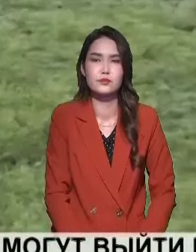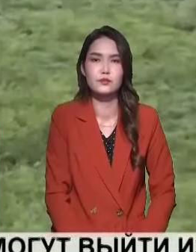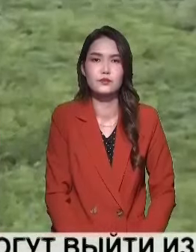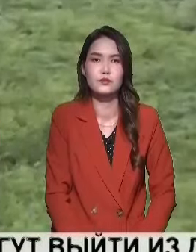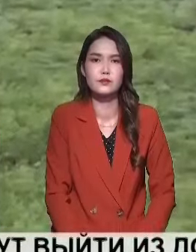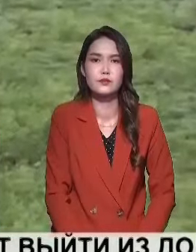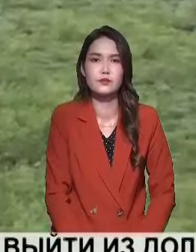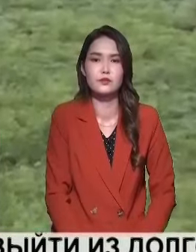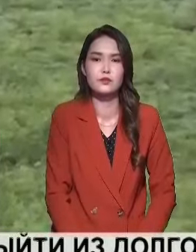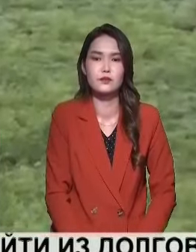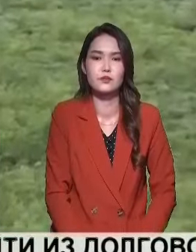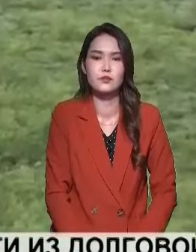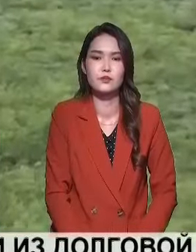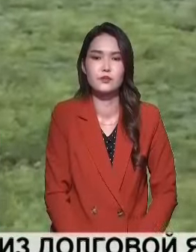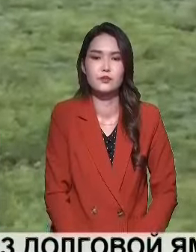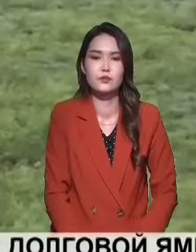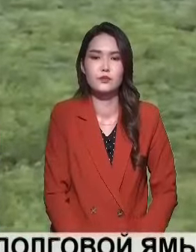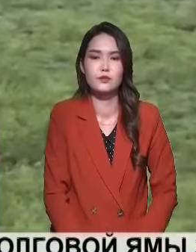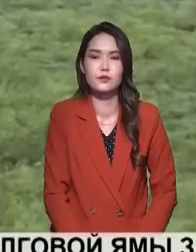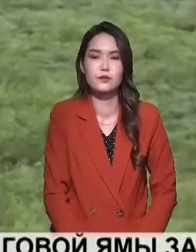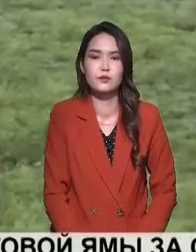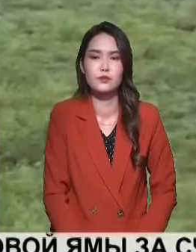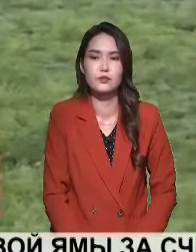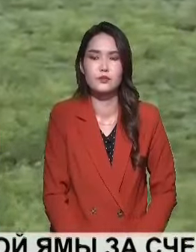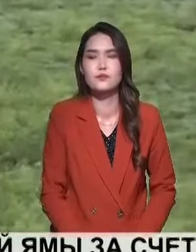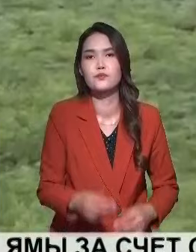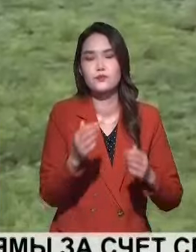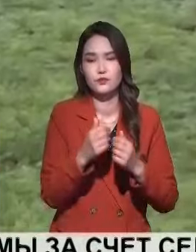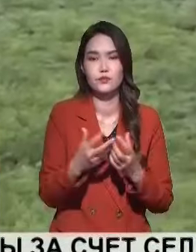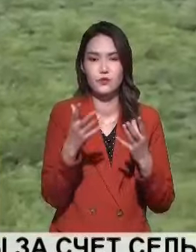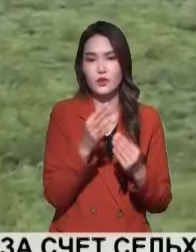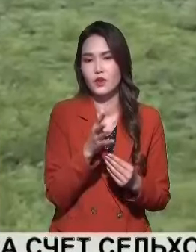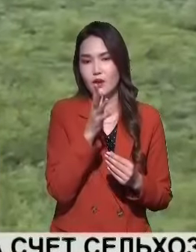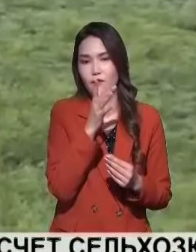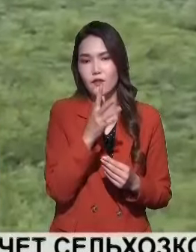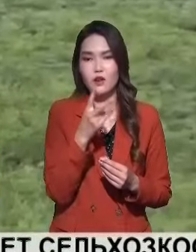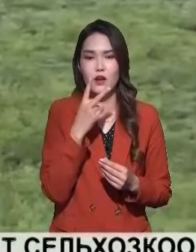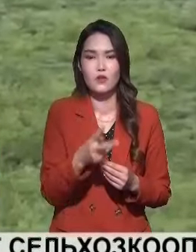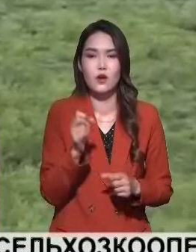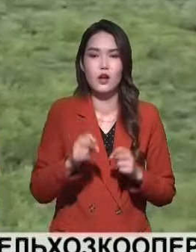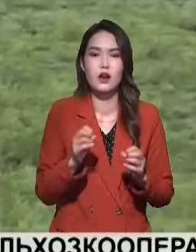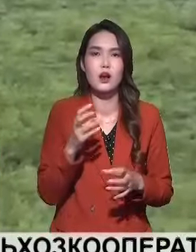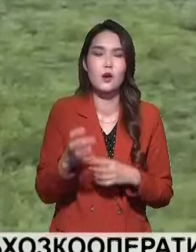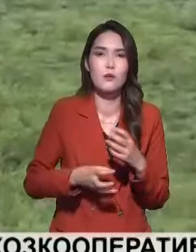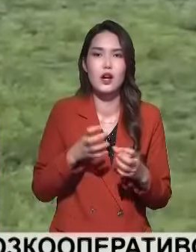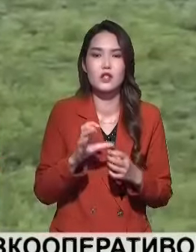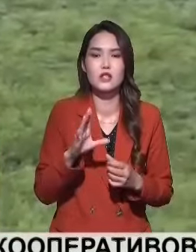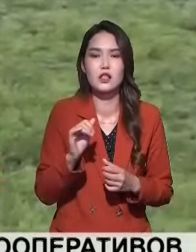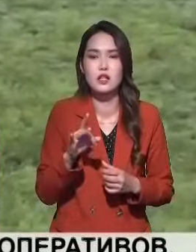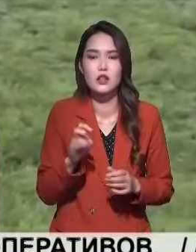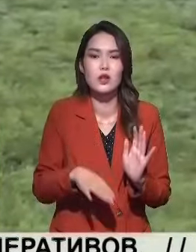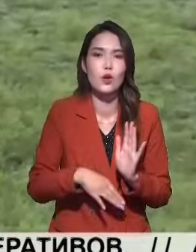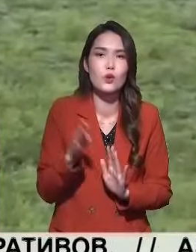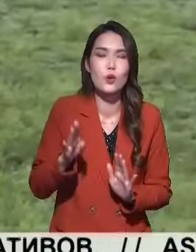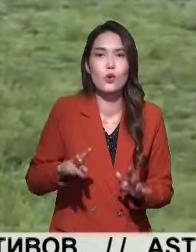По модели «Дакар» ежедневно замеряется время. В рамках международных стандартов лошади каждые